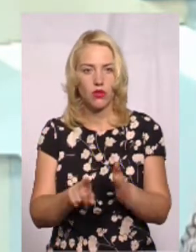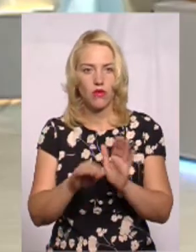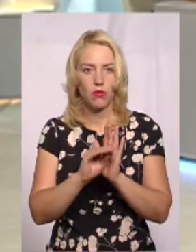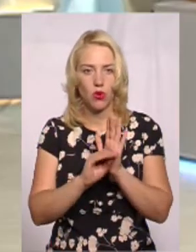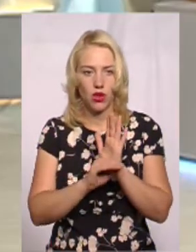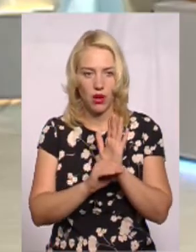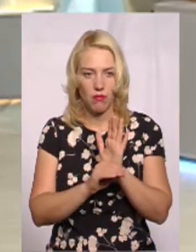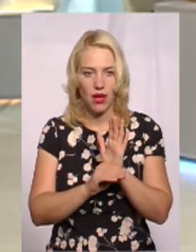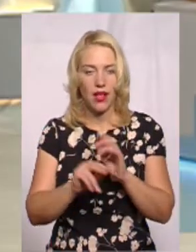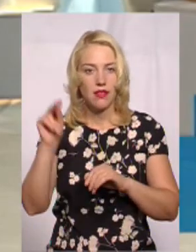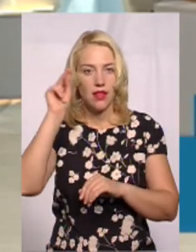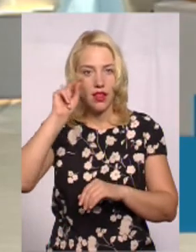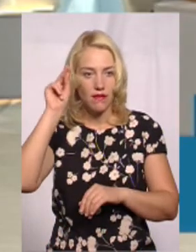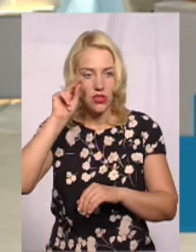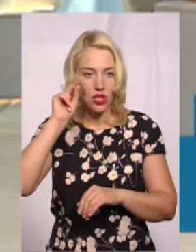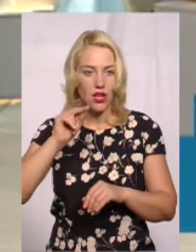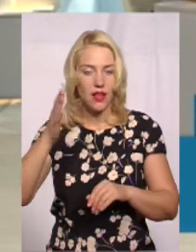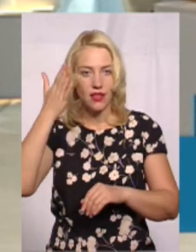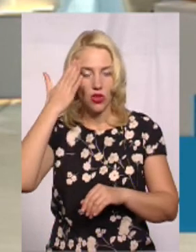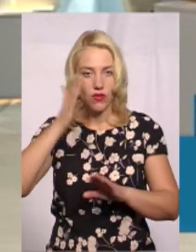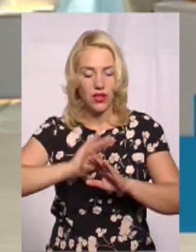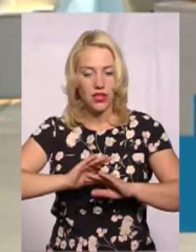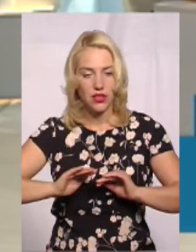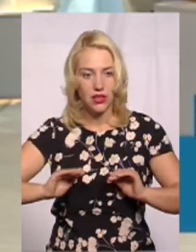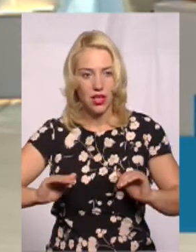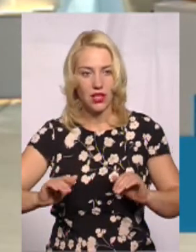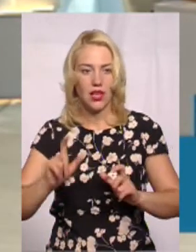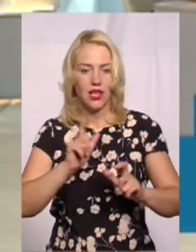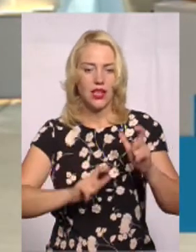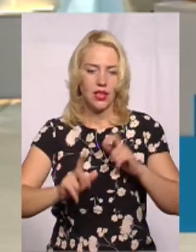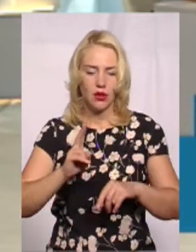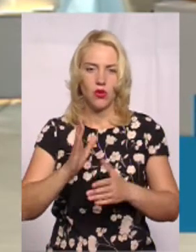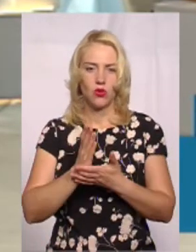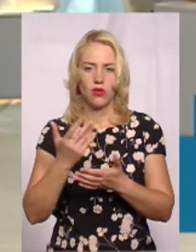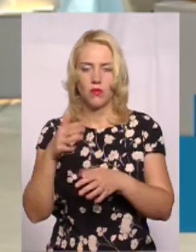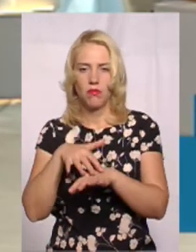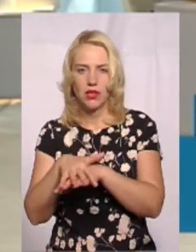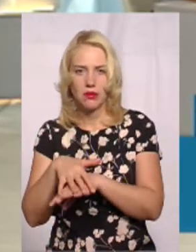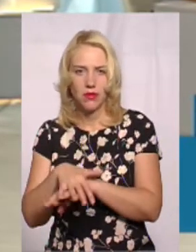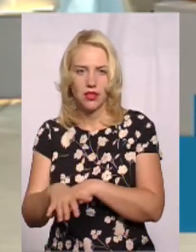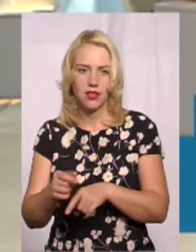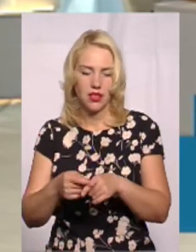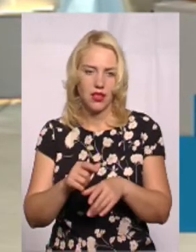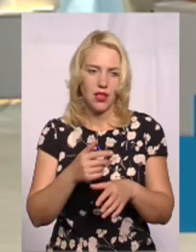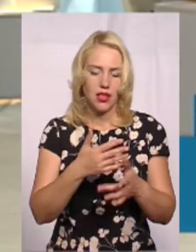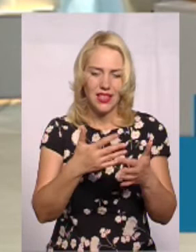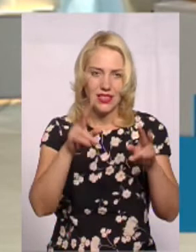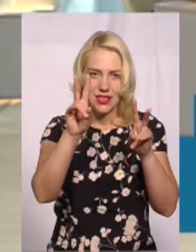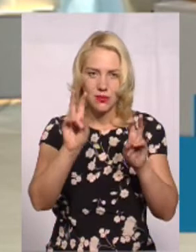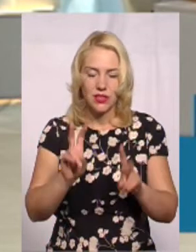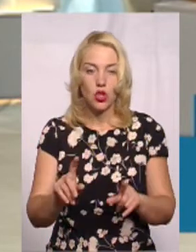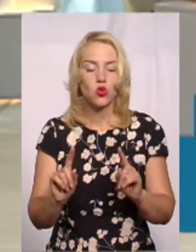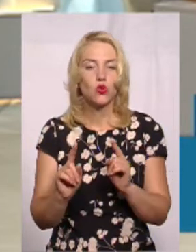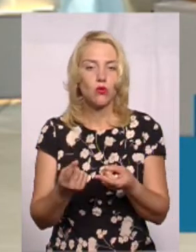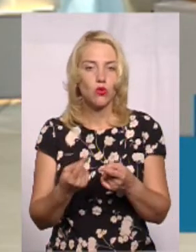програма навчання власне талановитих дітей, талановитих в хімії, талановитих в математиці, талановитих там, от, по спеціалізаціях. Чому?